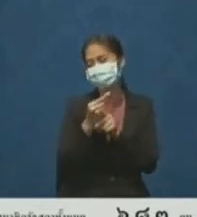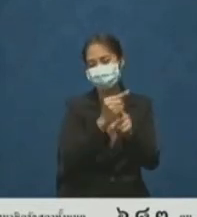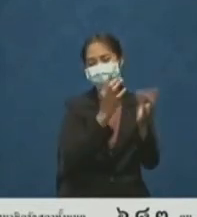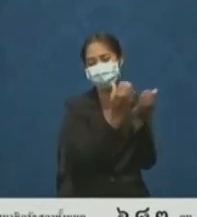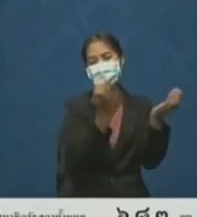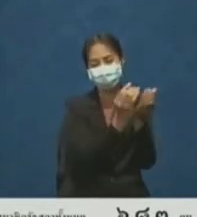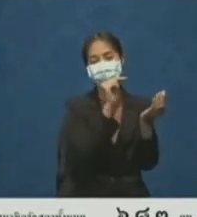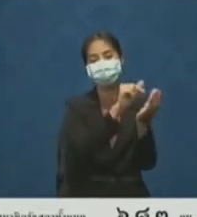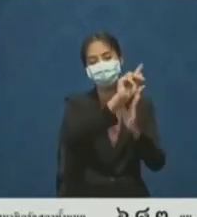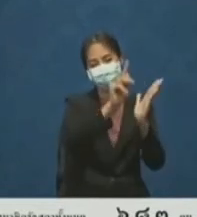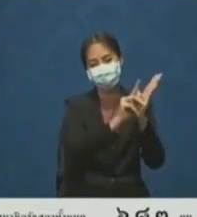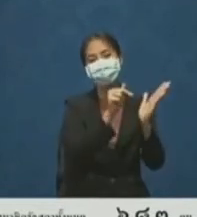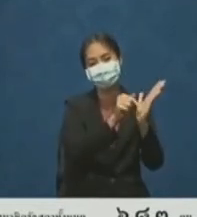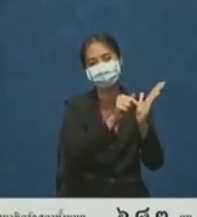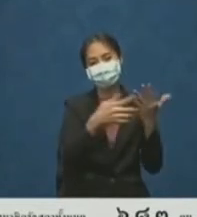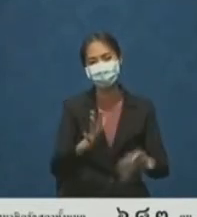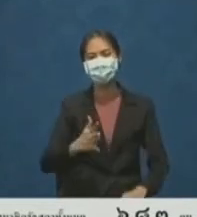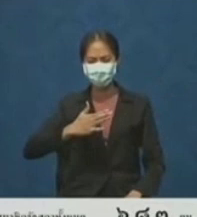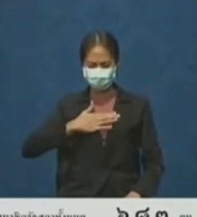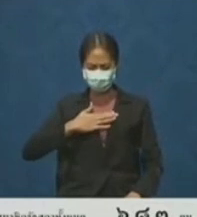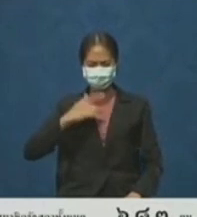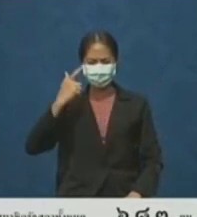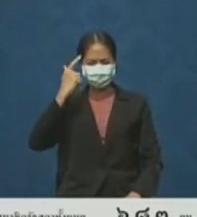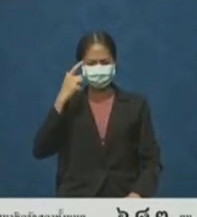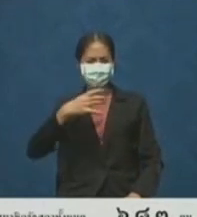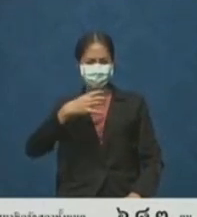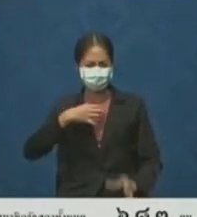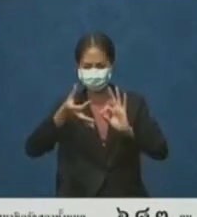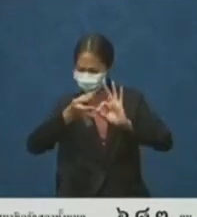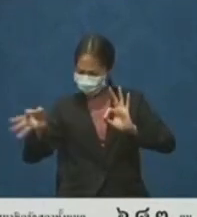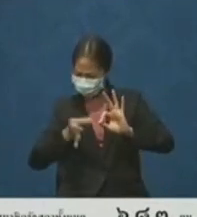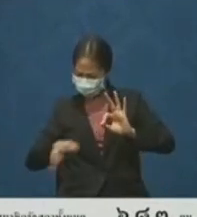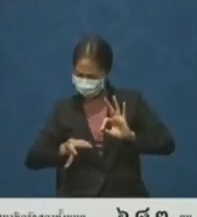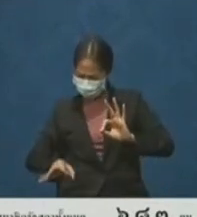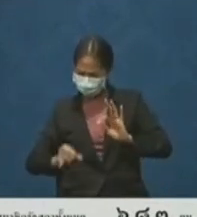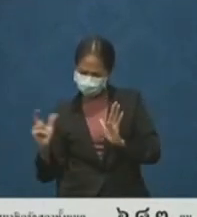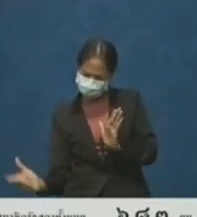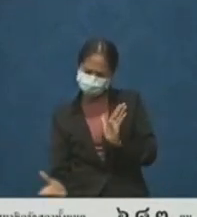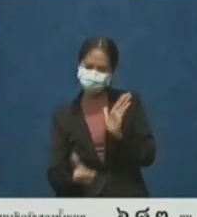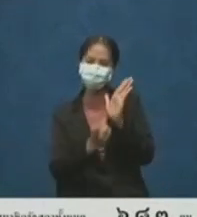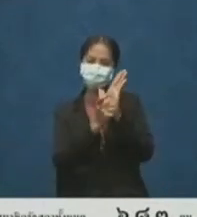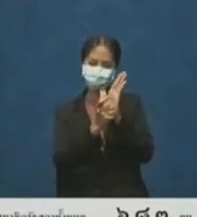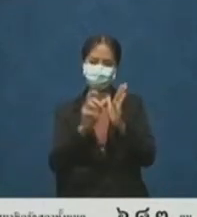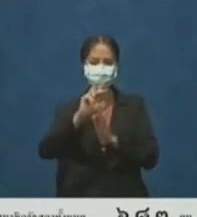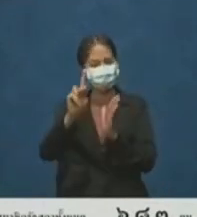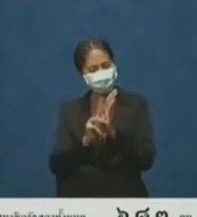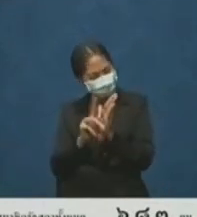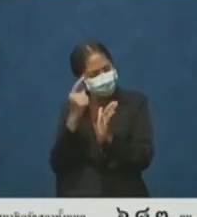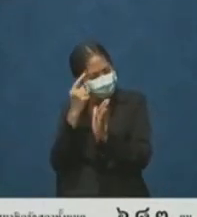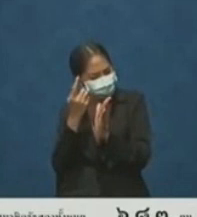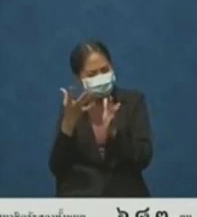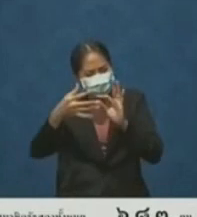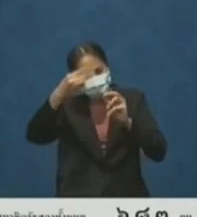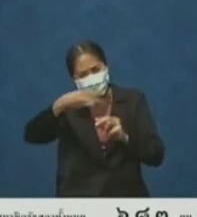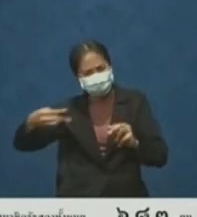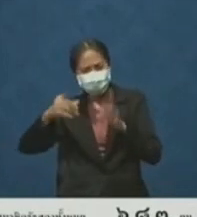ฐธรรมนูญมาตรา54วรรค4กรรมาธิการก็ดูว่าเอ้ยเราจะเขียนให้เป็นภาษาที่ไม่ใช่รัฐธรรมนูญเข้าไปในจุดประสงค์ของ